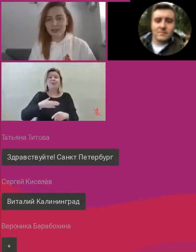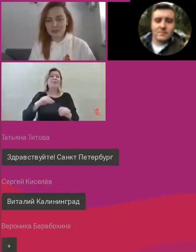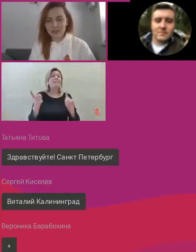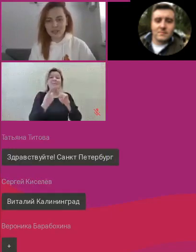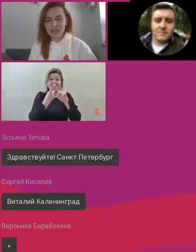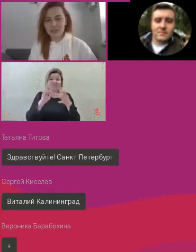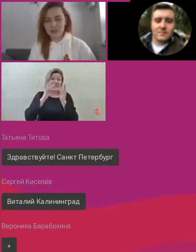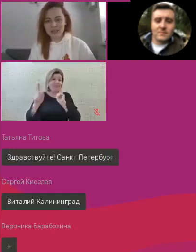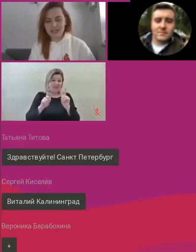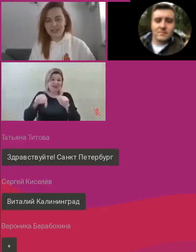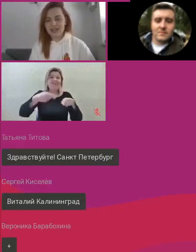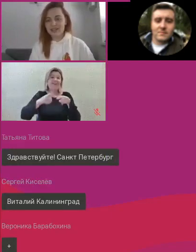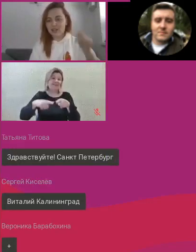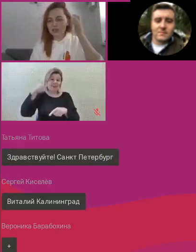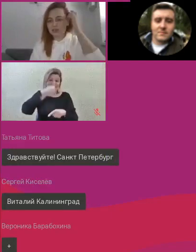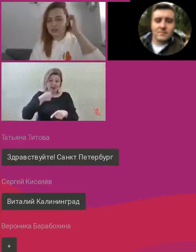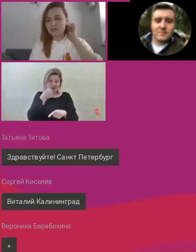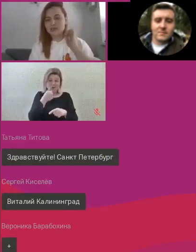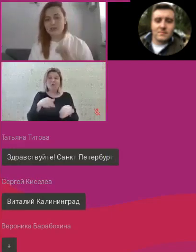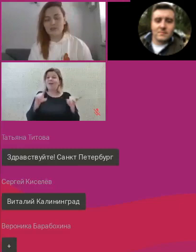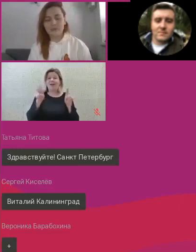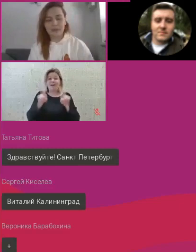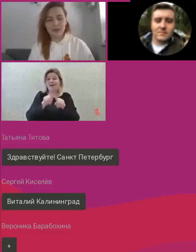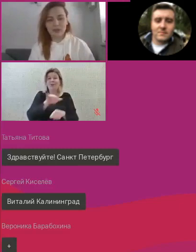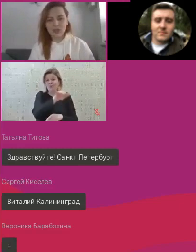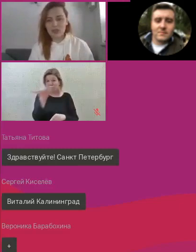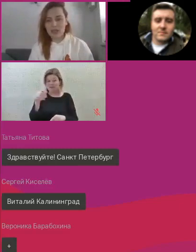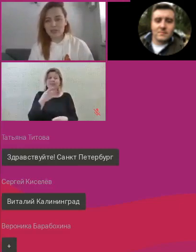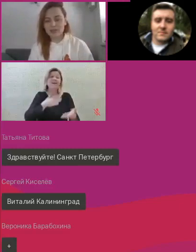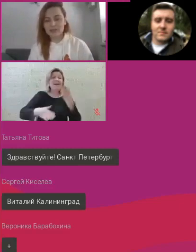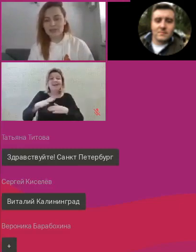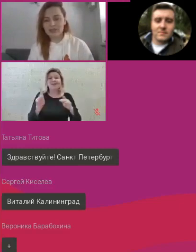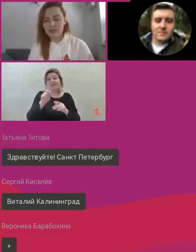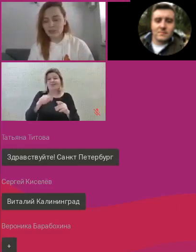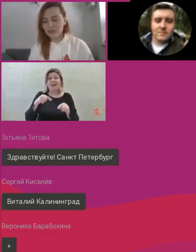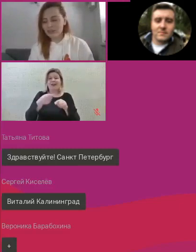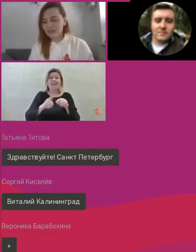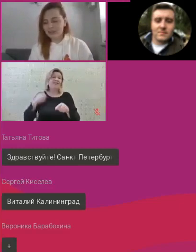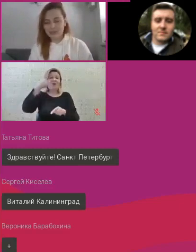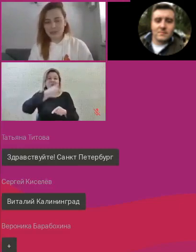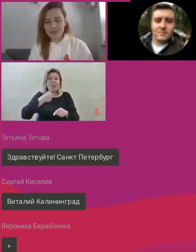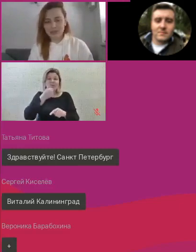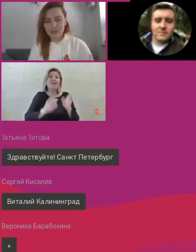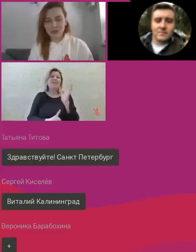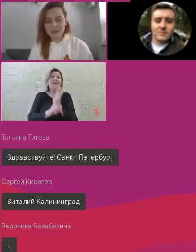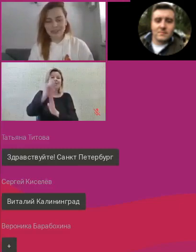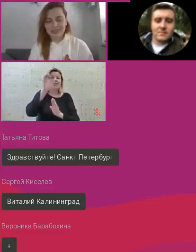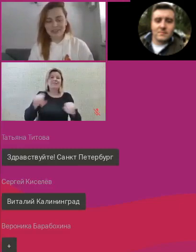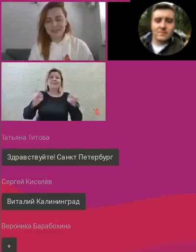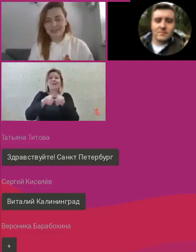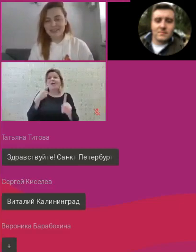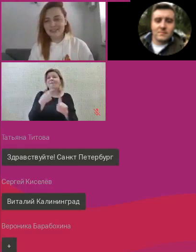этом году, так же, как и у вас. Я рада, что год начинаем с такой позитивные